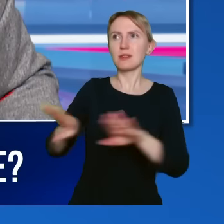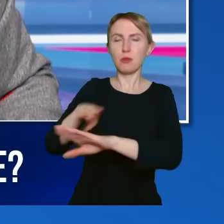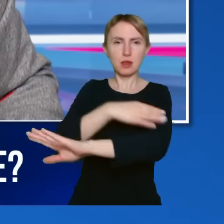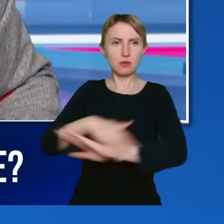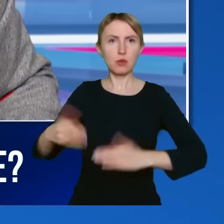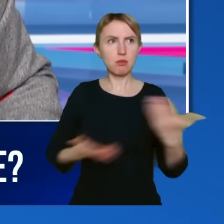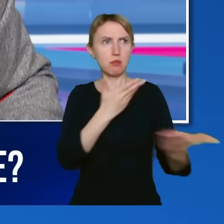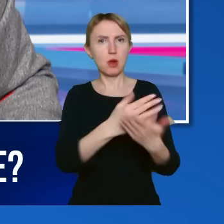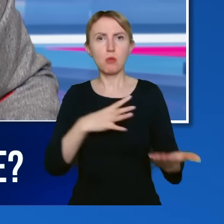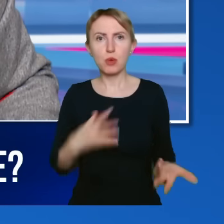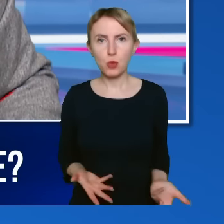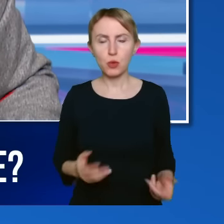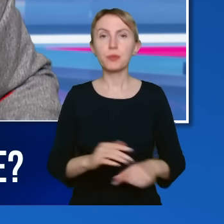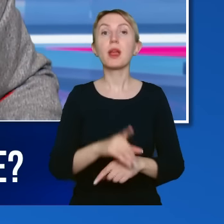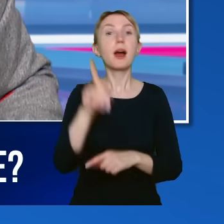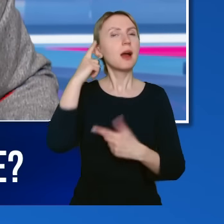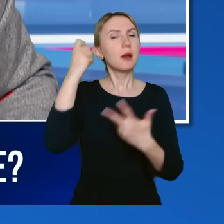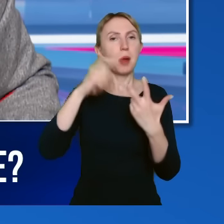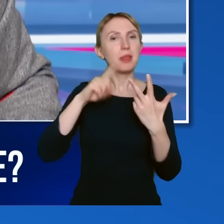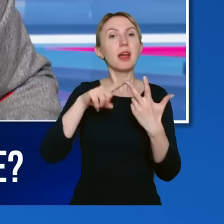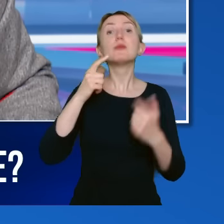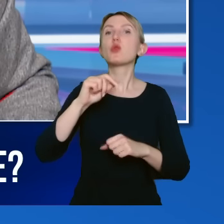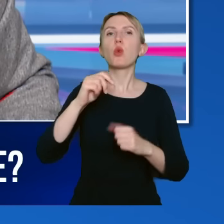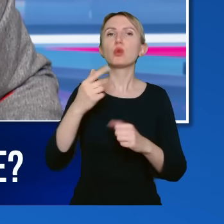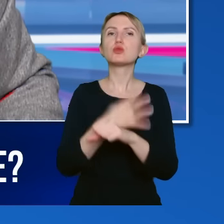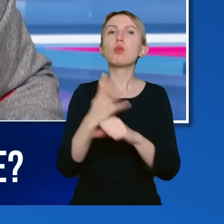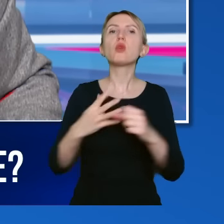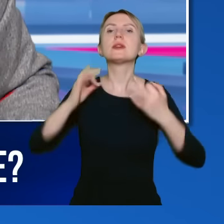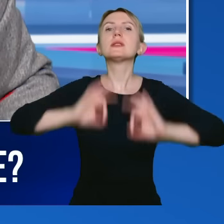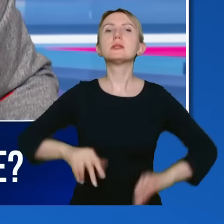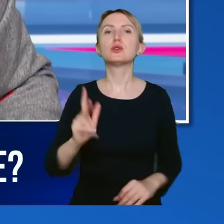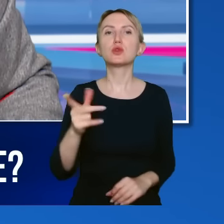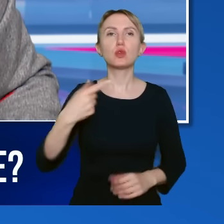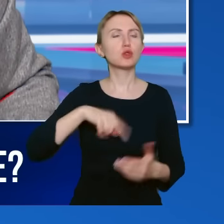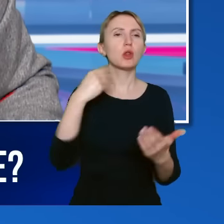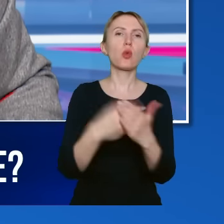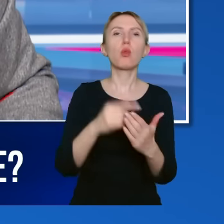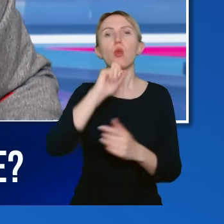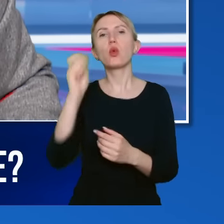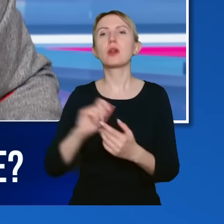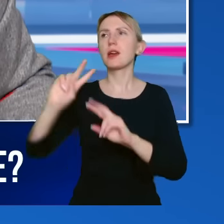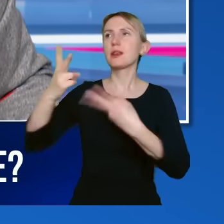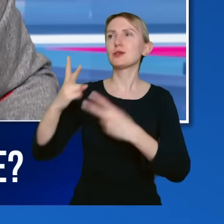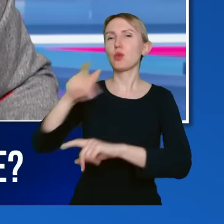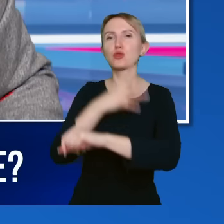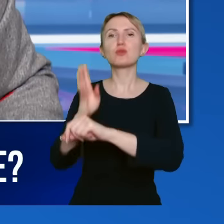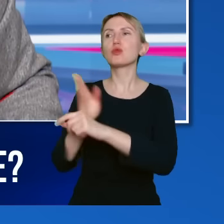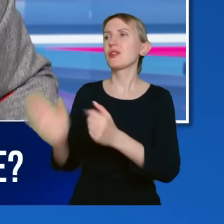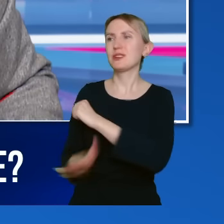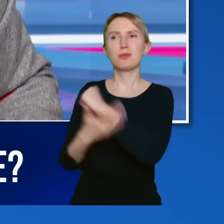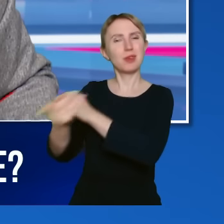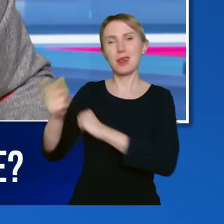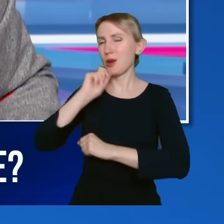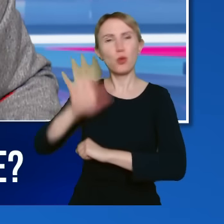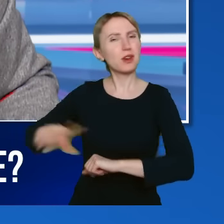Trzecia sprawa, pamiętajmy, kto zyskuje na tym zbożu. To nie jest tak, że kupując ukraińskie zboże, ktokolwiek wspiera ukraińskie